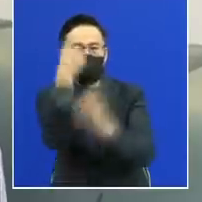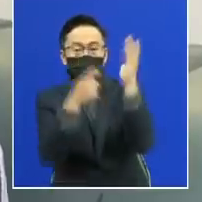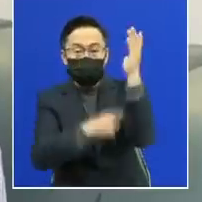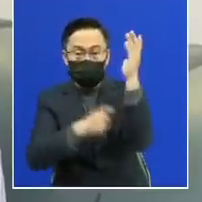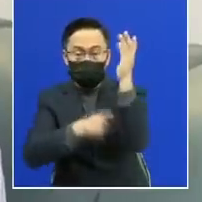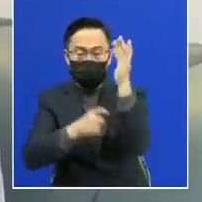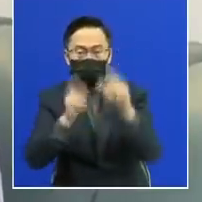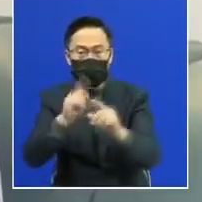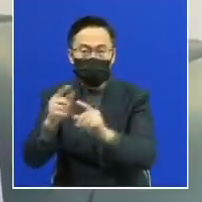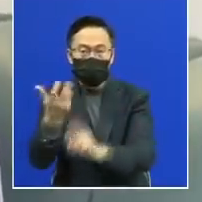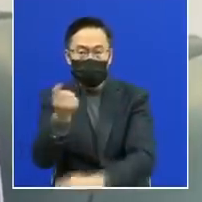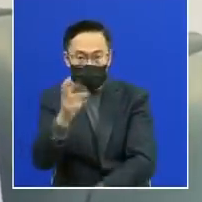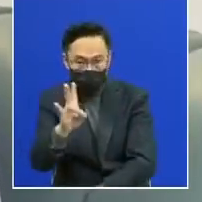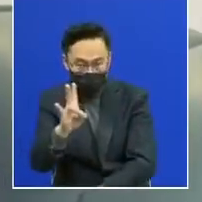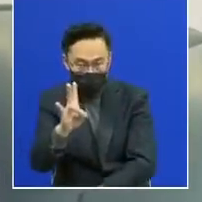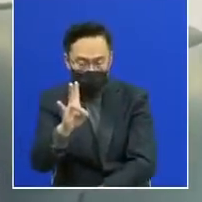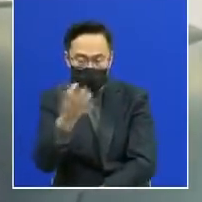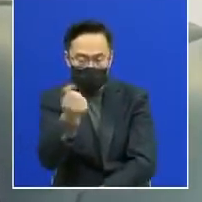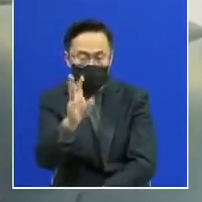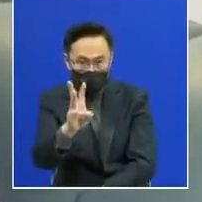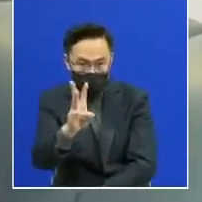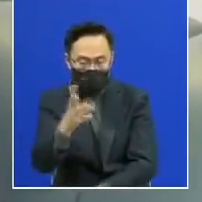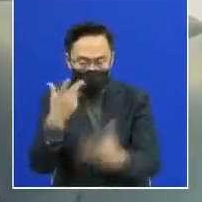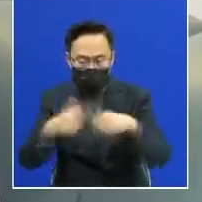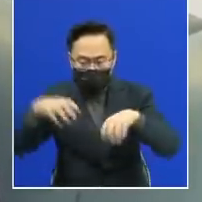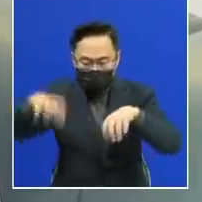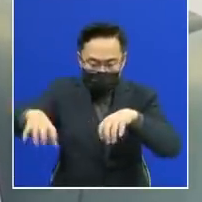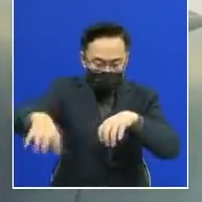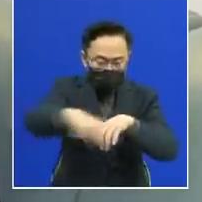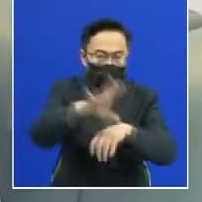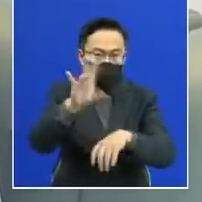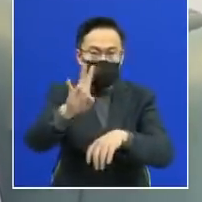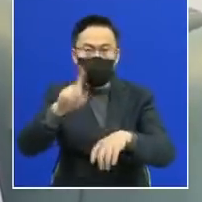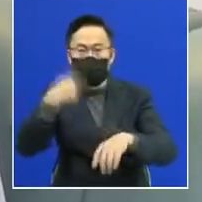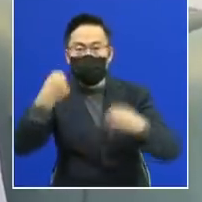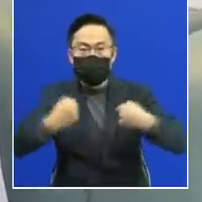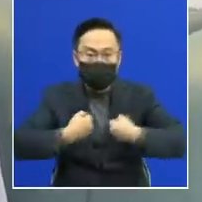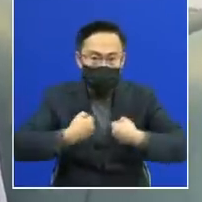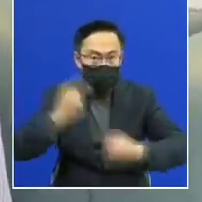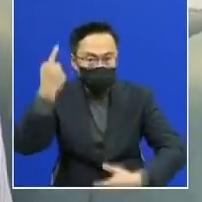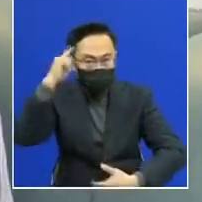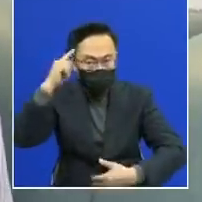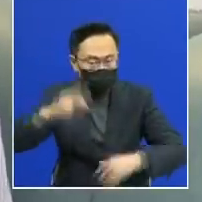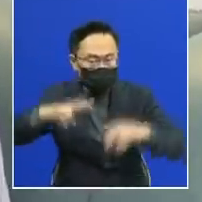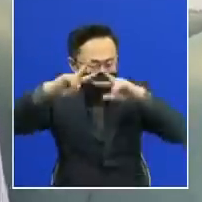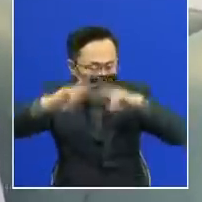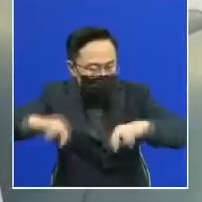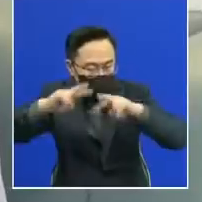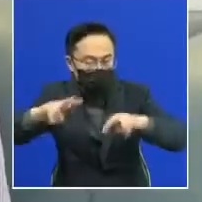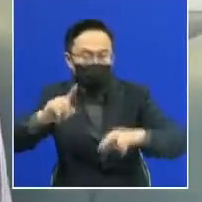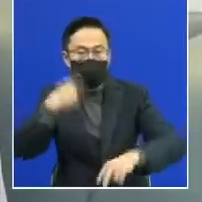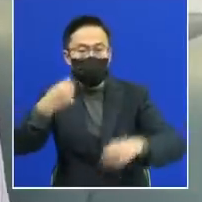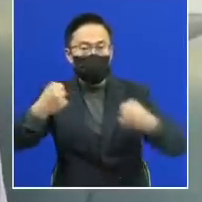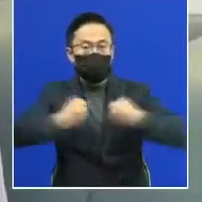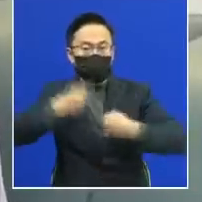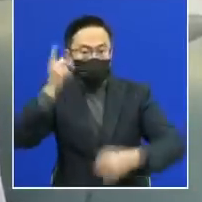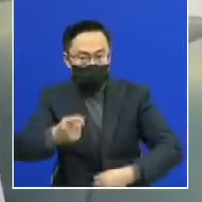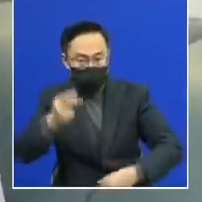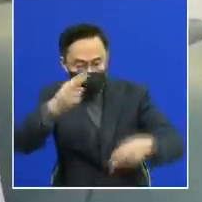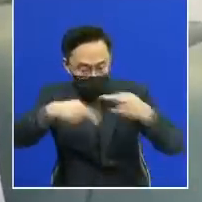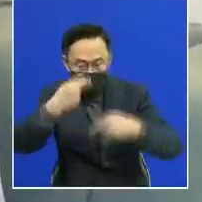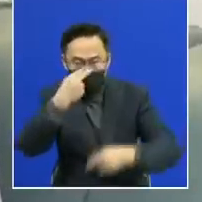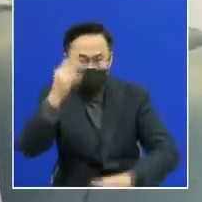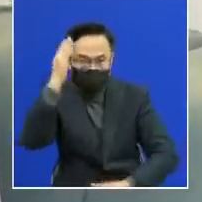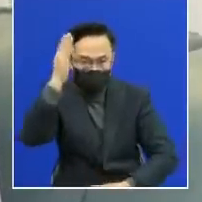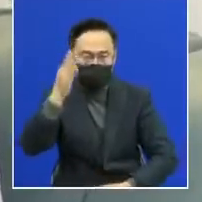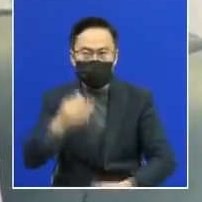ไม่รู้ว่าเป็นใครเจ้าของไม่มีใครยืนยันว่าใครเป็นเจ้าของนะครับกําลังสืบสวนต่อว่าใครเจ้าของแท้จริงอยู ่ ส่วนอีกแปลงนึงเนี่ย